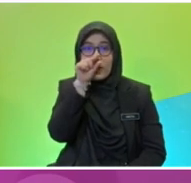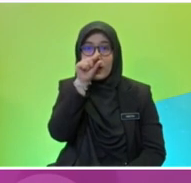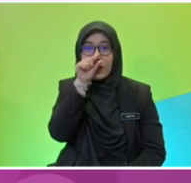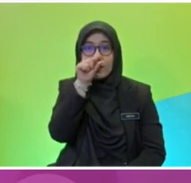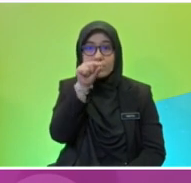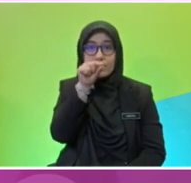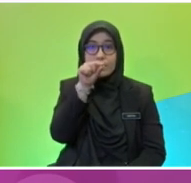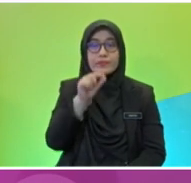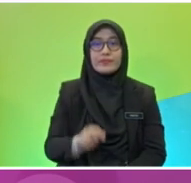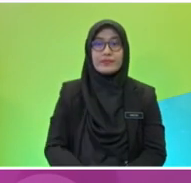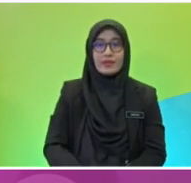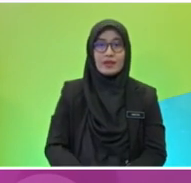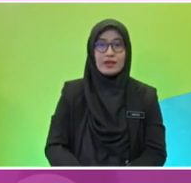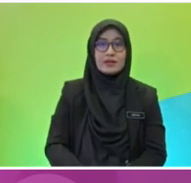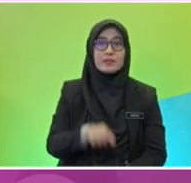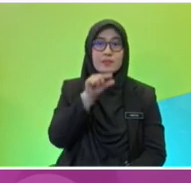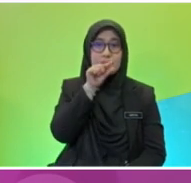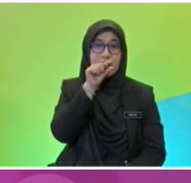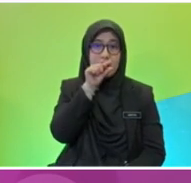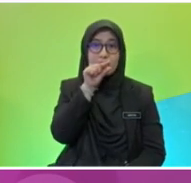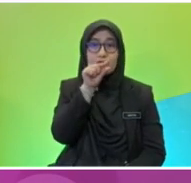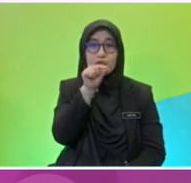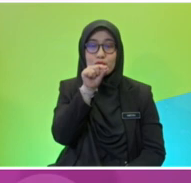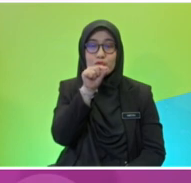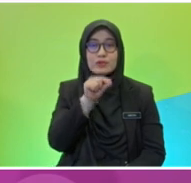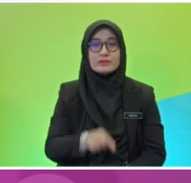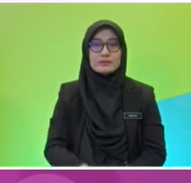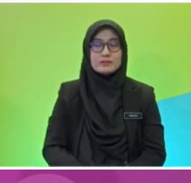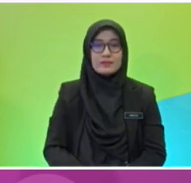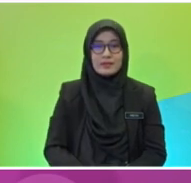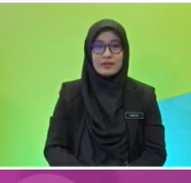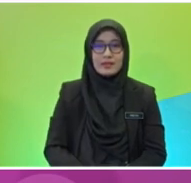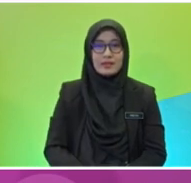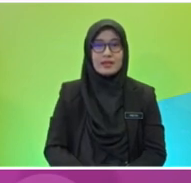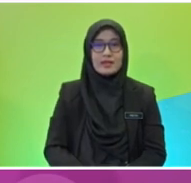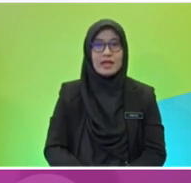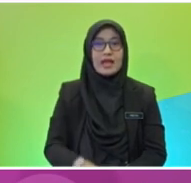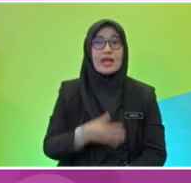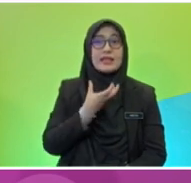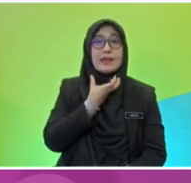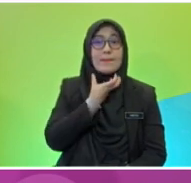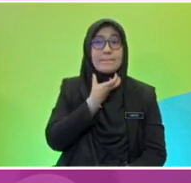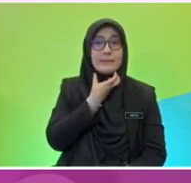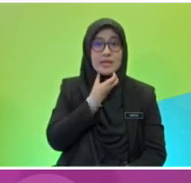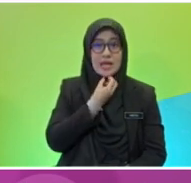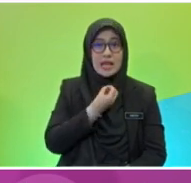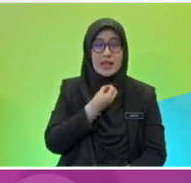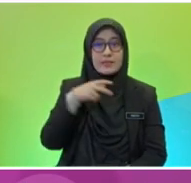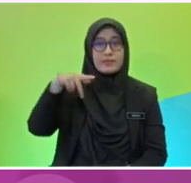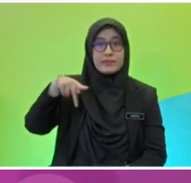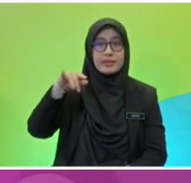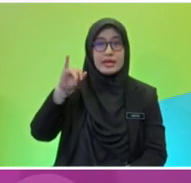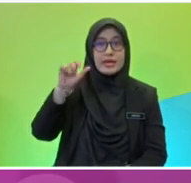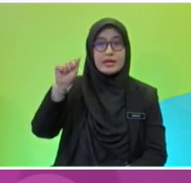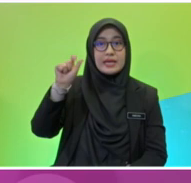ada bukan mulut dia, kita panggil paruh. Paruh. Lepas tu yang bawah tu kita panggil pial. Pial. Pial.